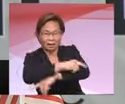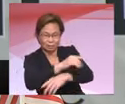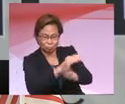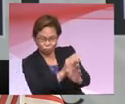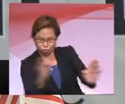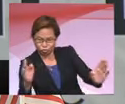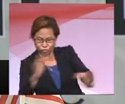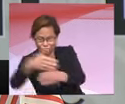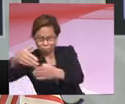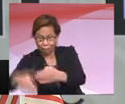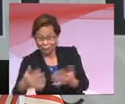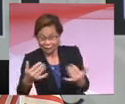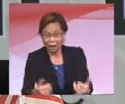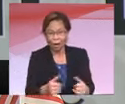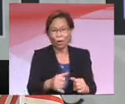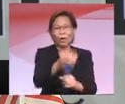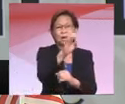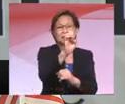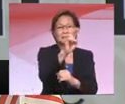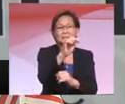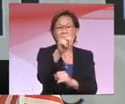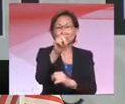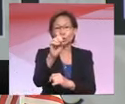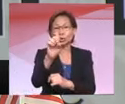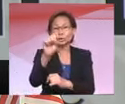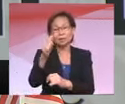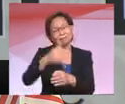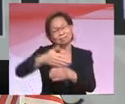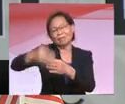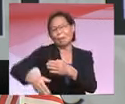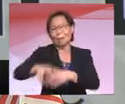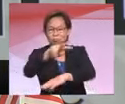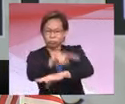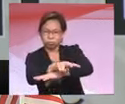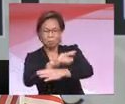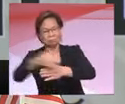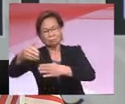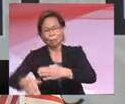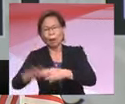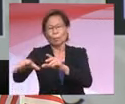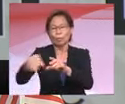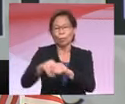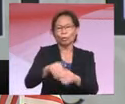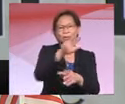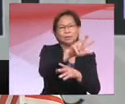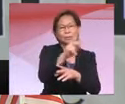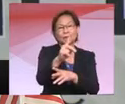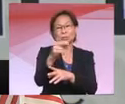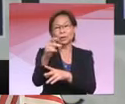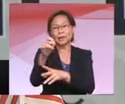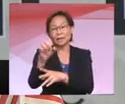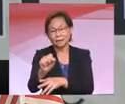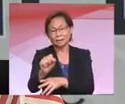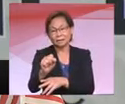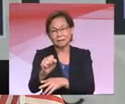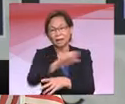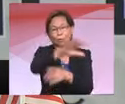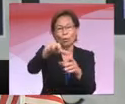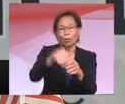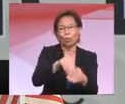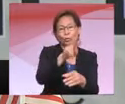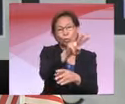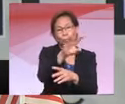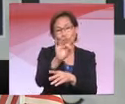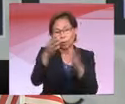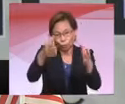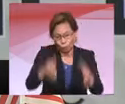Pada hari ini, kluster Sentosa telah pun tamat pengawasan, iaitu melibatkan 31 kes yang merangkumi